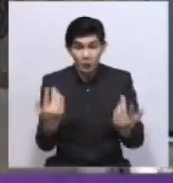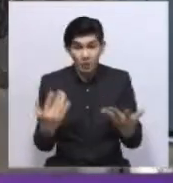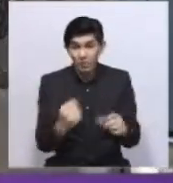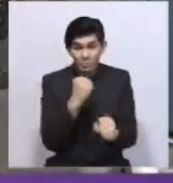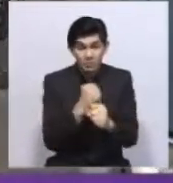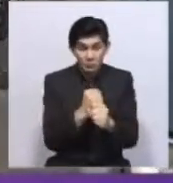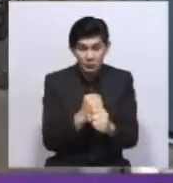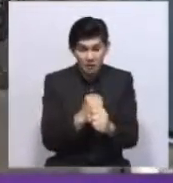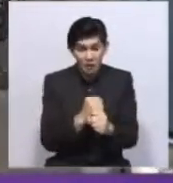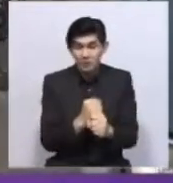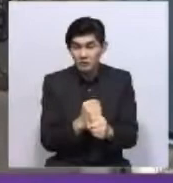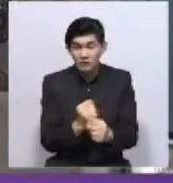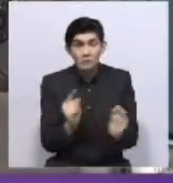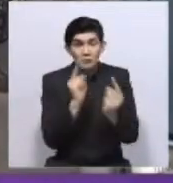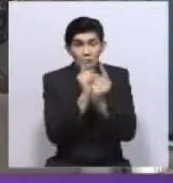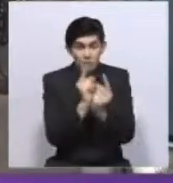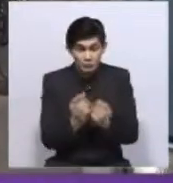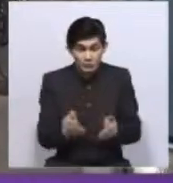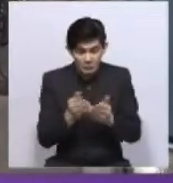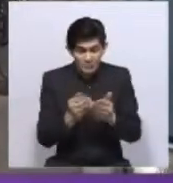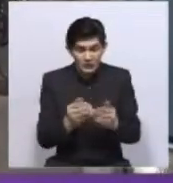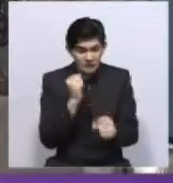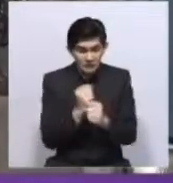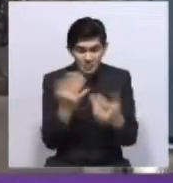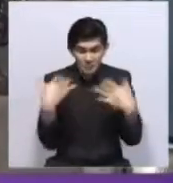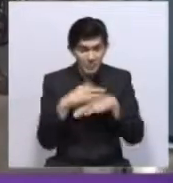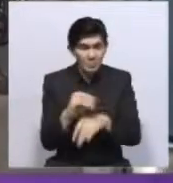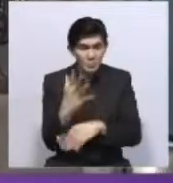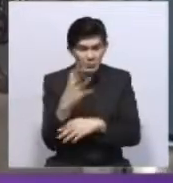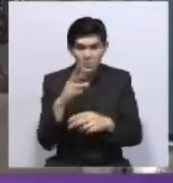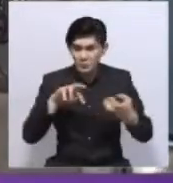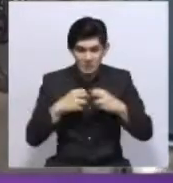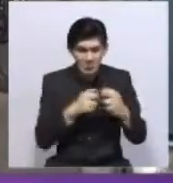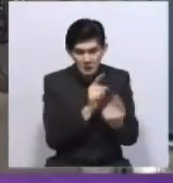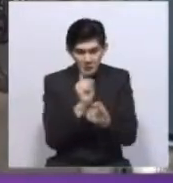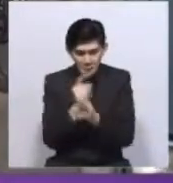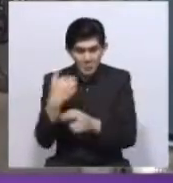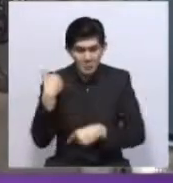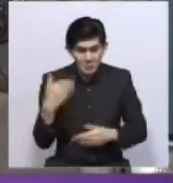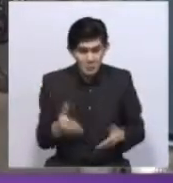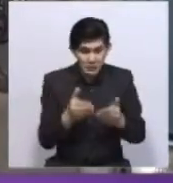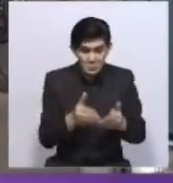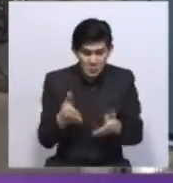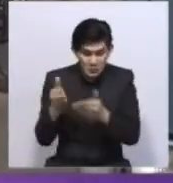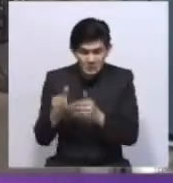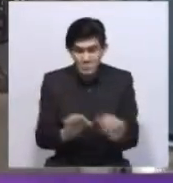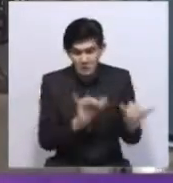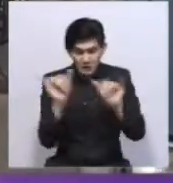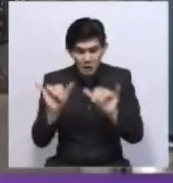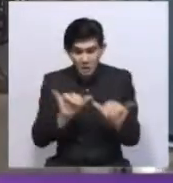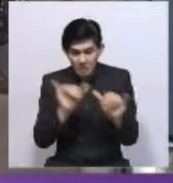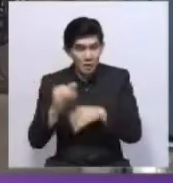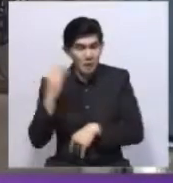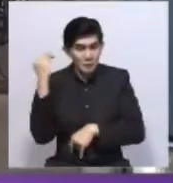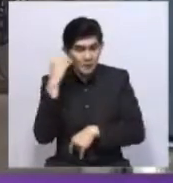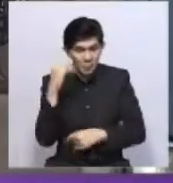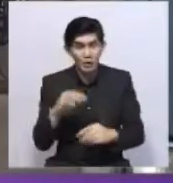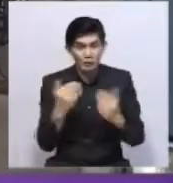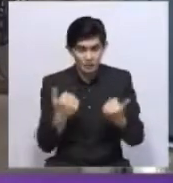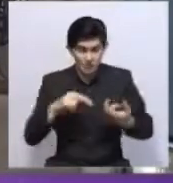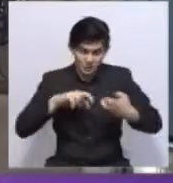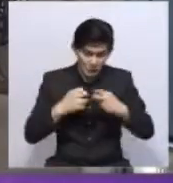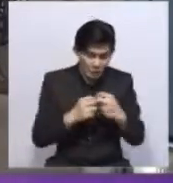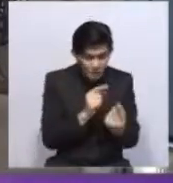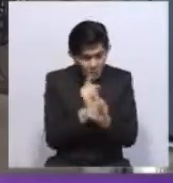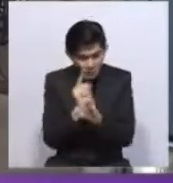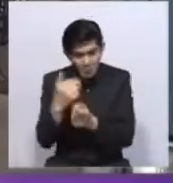ทำงานประสานหน้าเรือคนงานเนี่ยจะทำงานไม่ค่อยประสานกันถ้าไม่เกิดปัญหาการย้ายลำข้ามลำนี่บ่อยปัญหาตรงนี้พอเขา